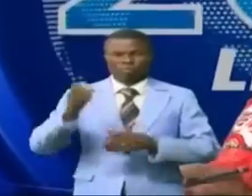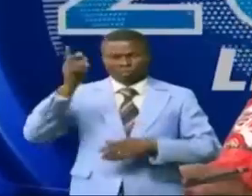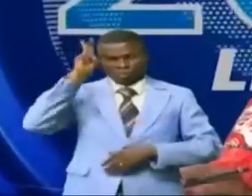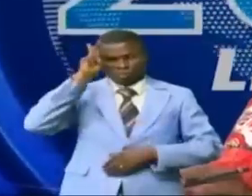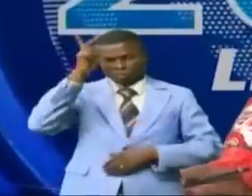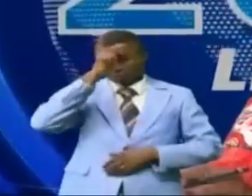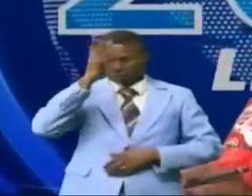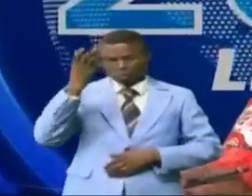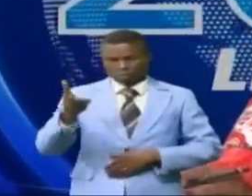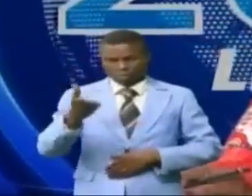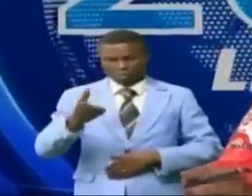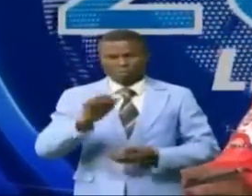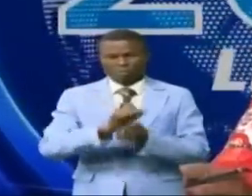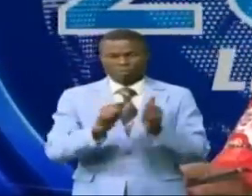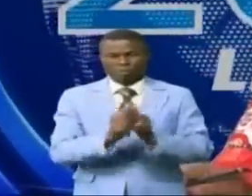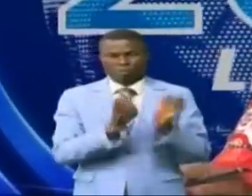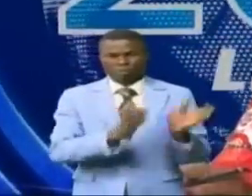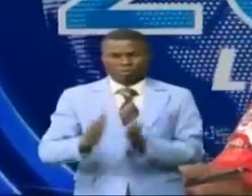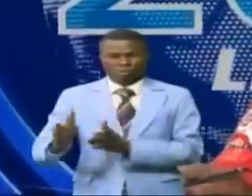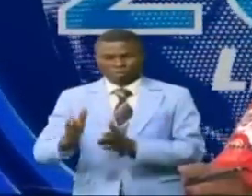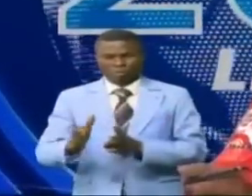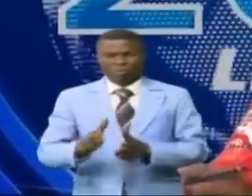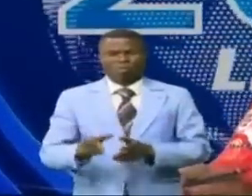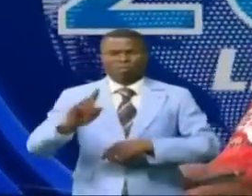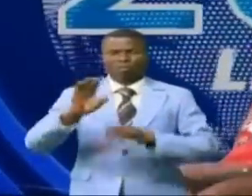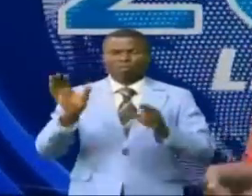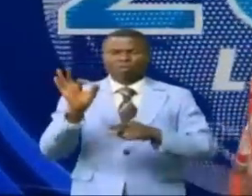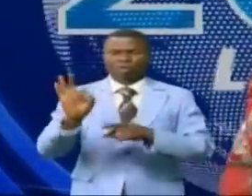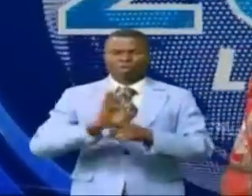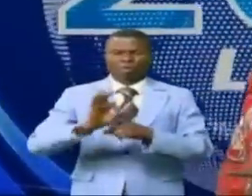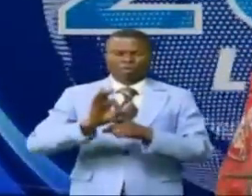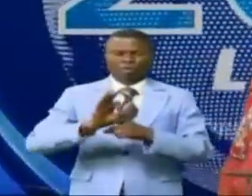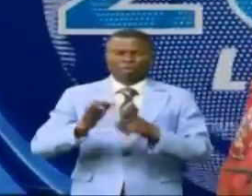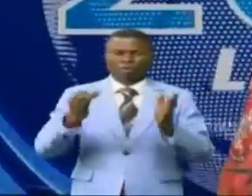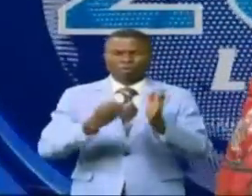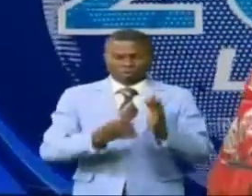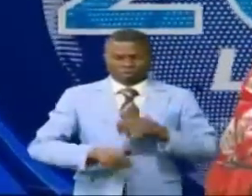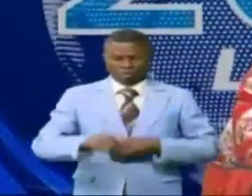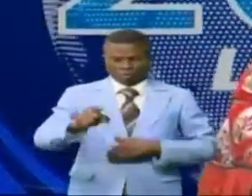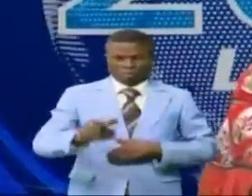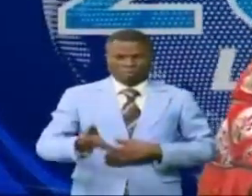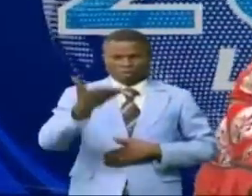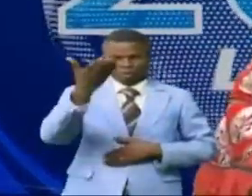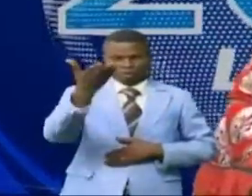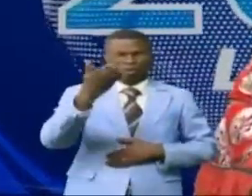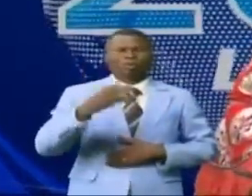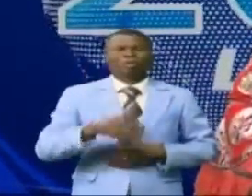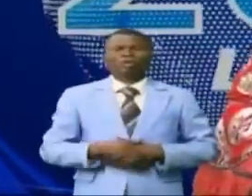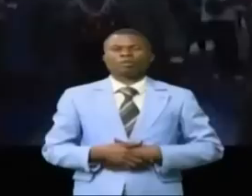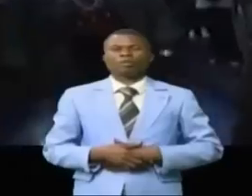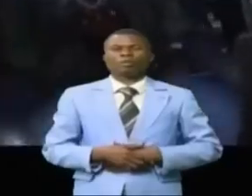la Funa. Question de préparer la grande matinée politique de ce dimanche. Cédric Enima et Yvette Makuntima.